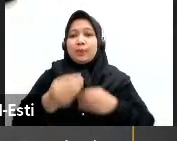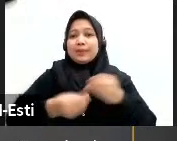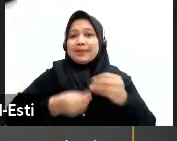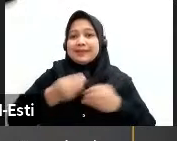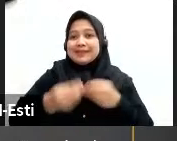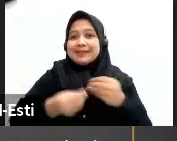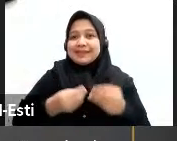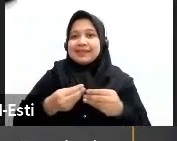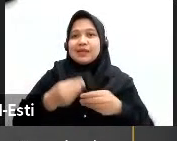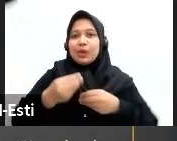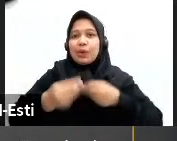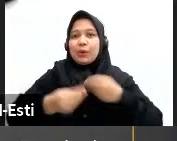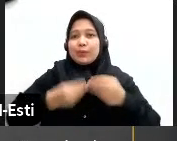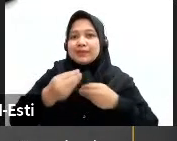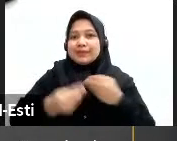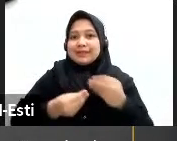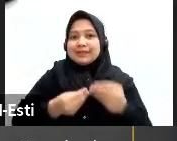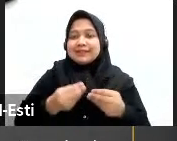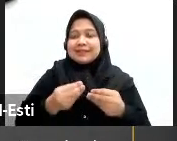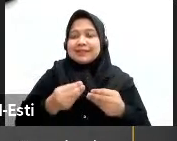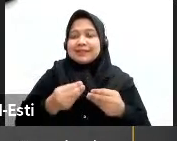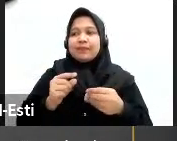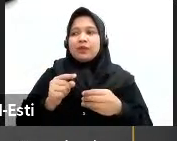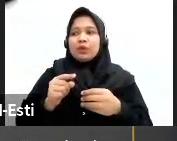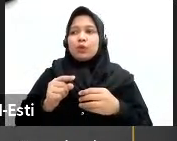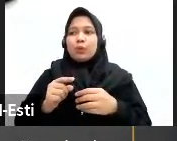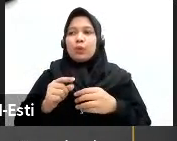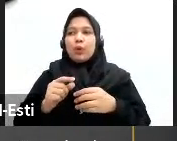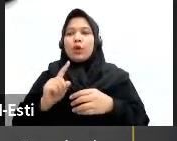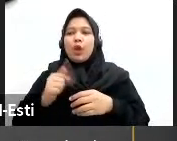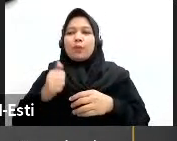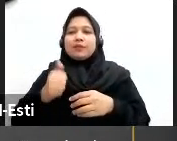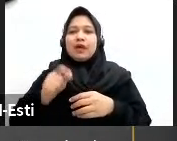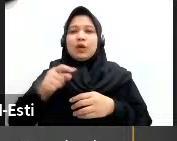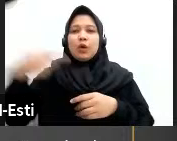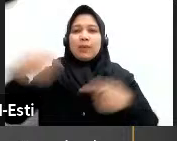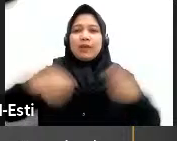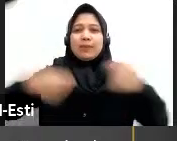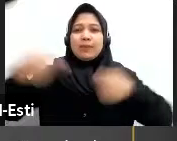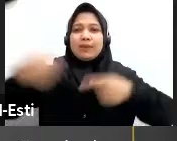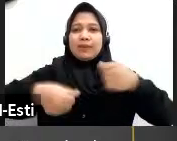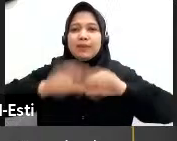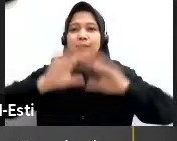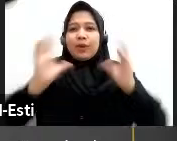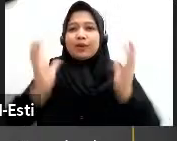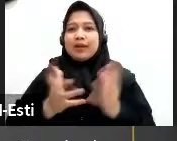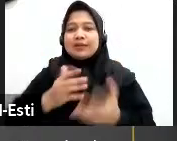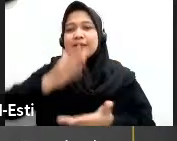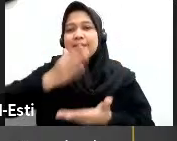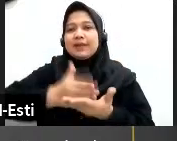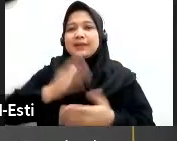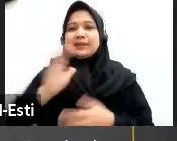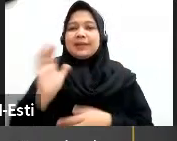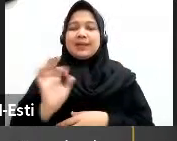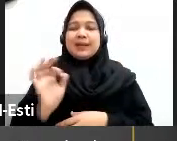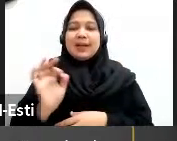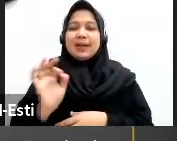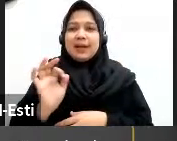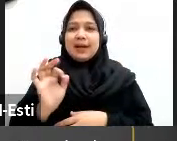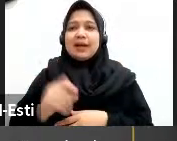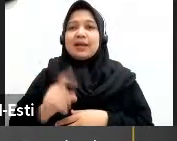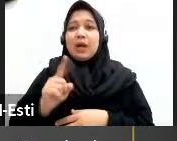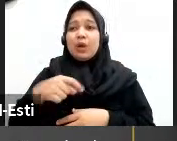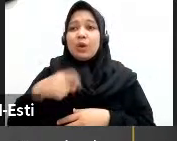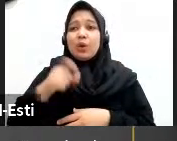komersial adalah sebanyak mungkin orang bisa beli itu Jadi sebetulnya tidak ada batasan apalagi untuk pembelian untuk misalnya